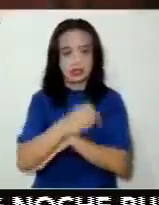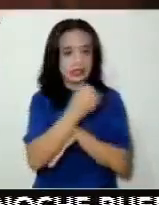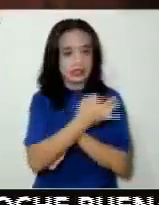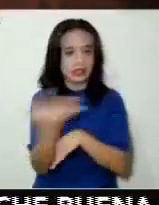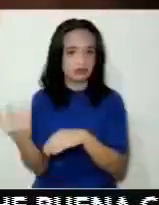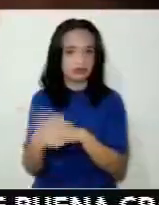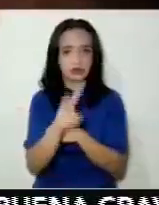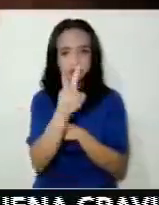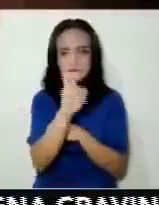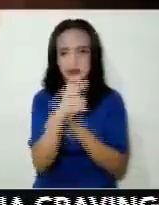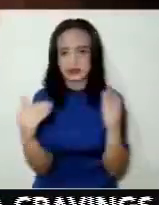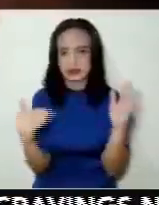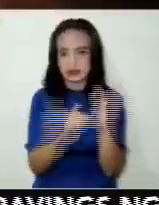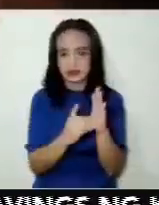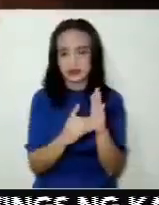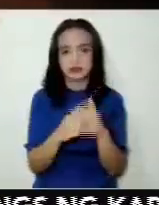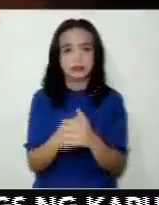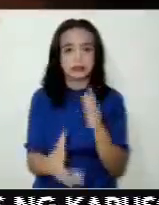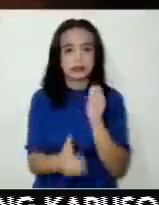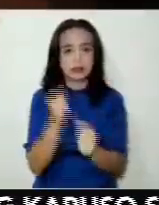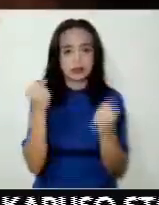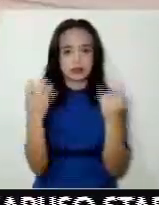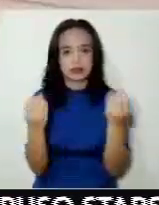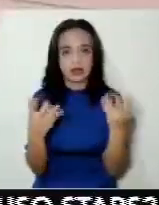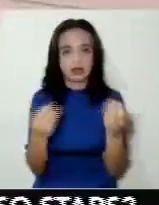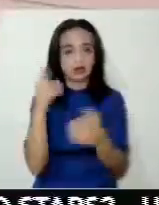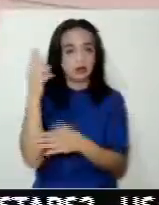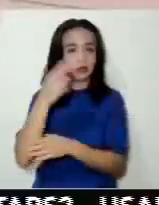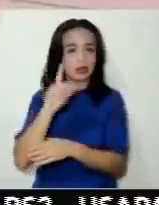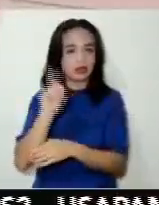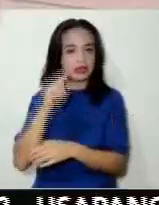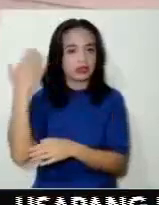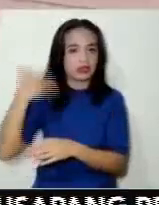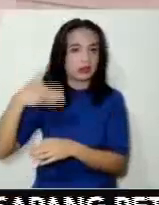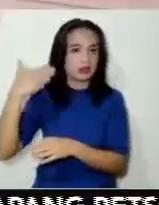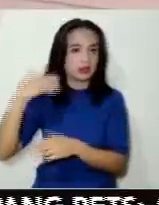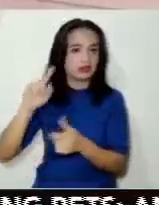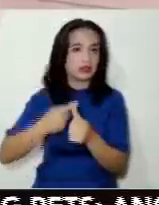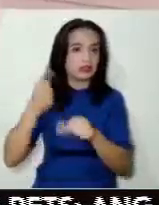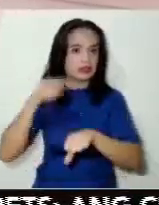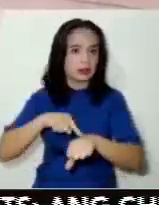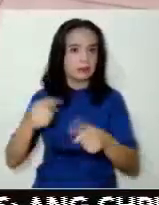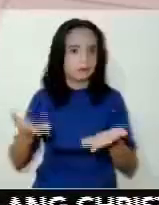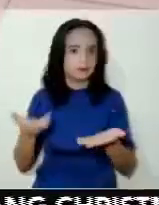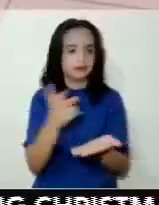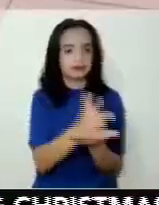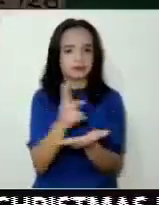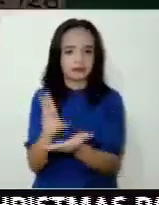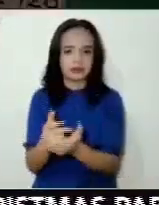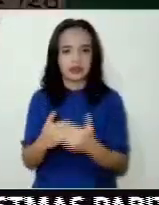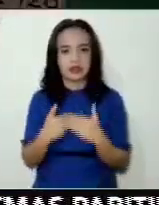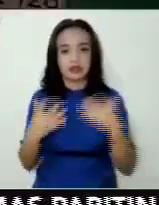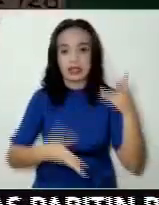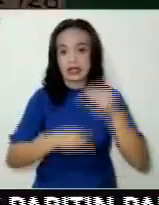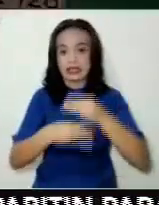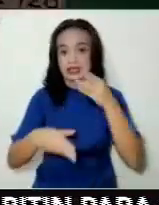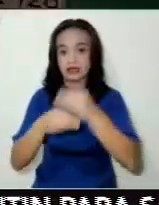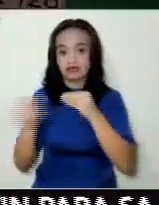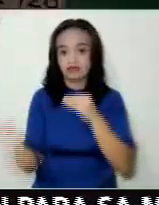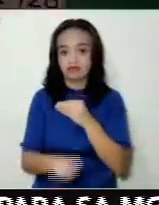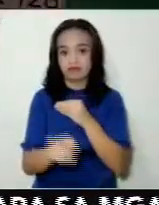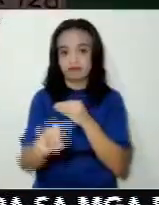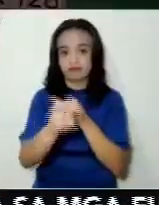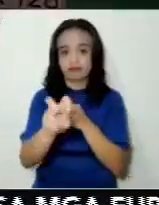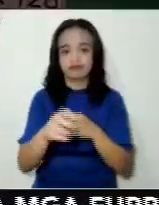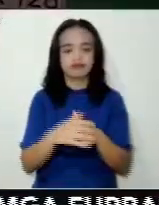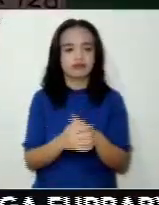200,000, pinakamarami sa kasaysayan ng terminal. Mas marami na tayong additional trips at the same time, yung mga tinatangkilik na